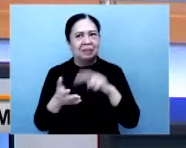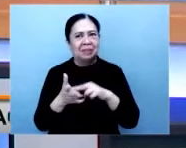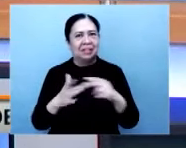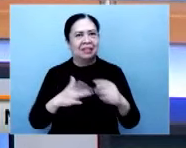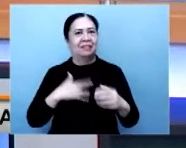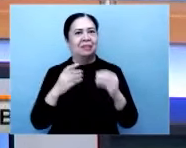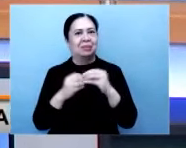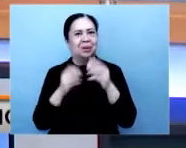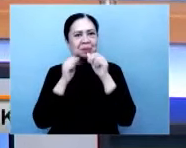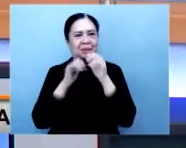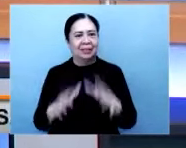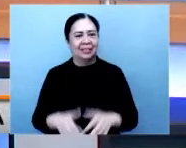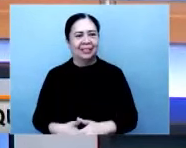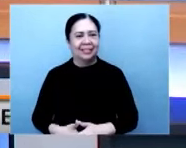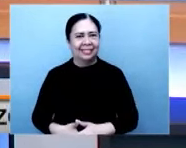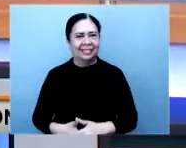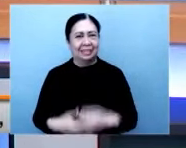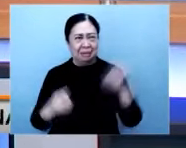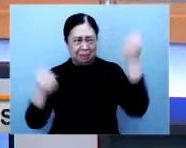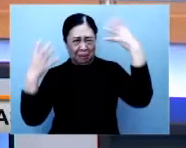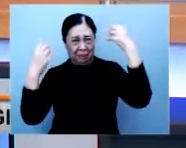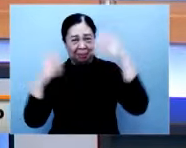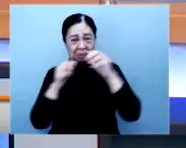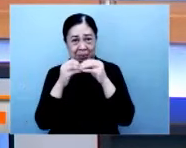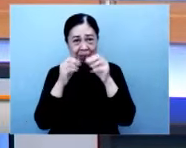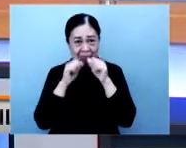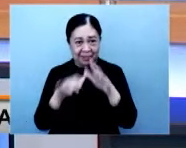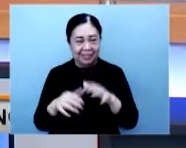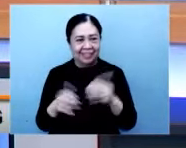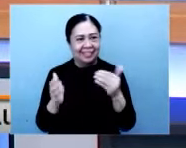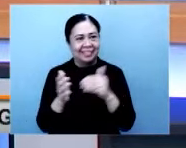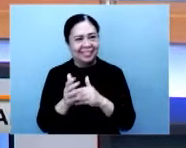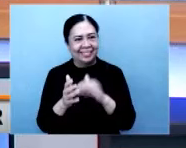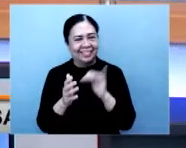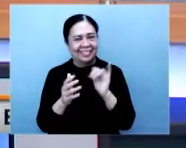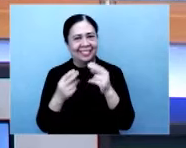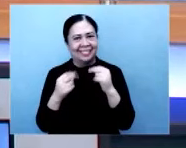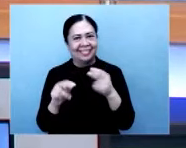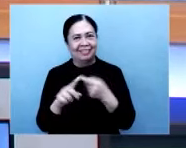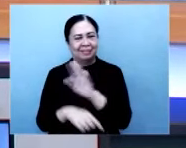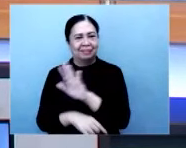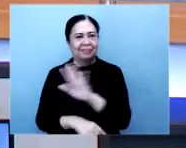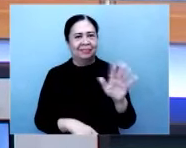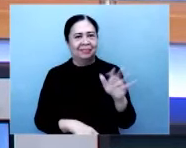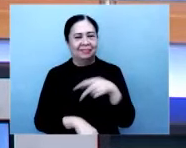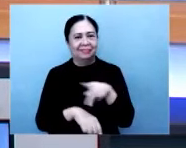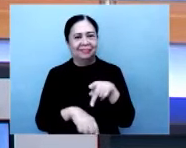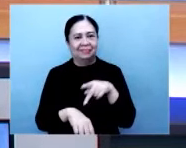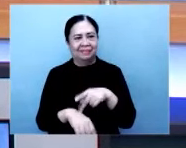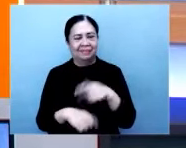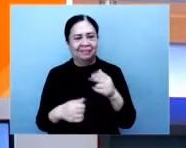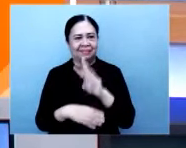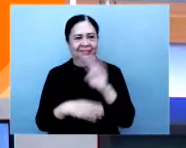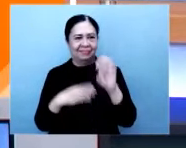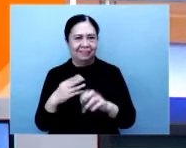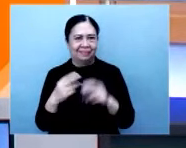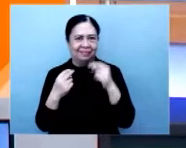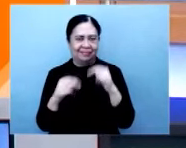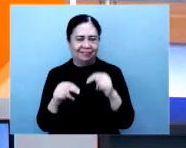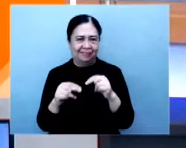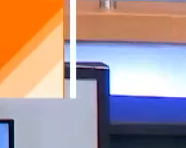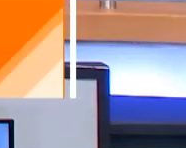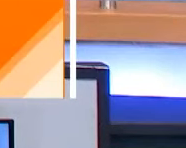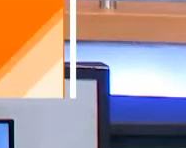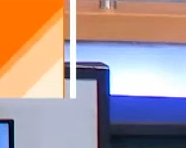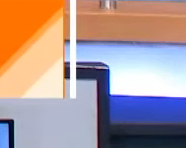yun? Nasa dami ng visit ng bata. Pero muli, yan po ang mga balita mula sa frontline ng Pilipinas ngayong weekend. Mga balita at impormasyon para sa